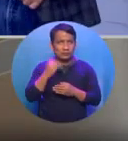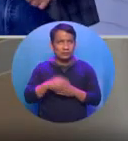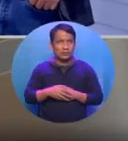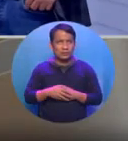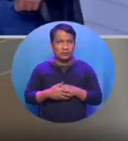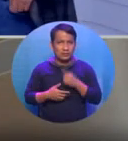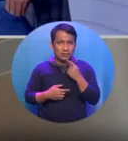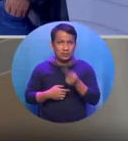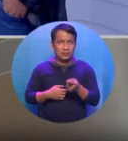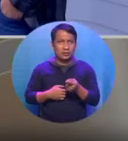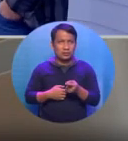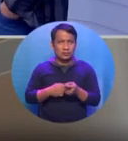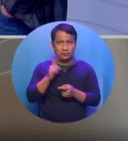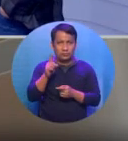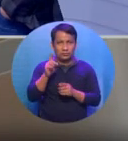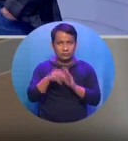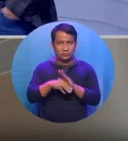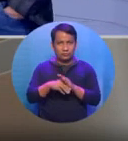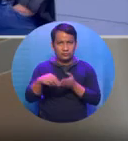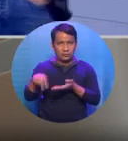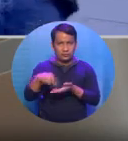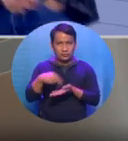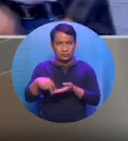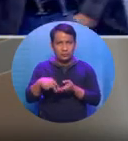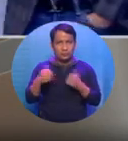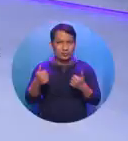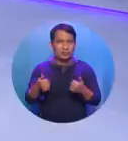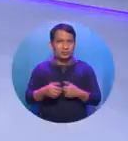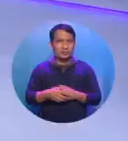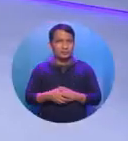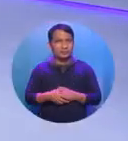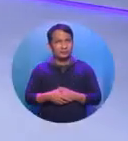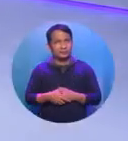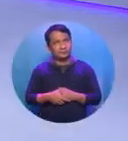At ngayon, 1 minute showdown and go!